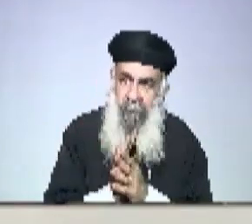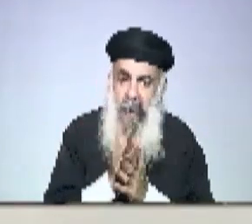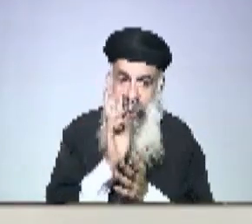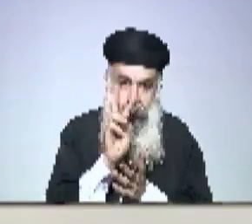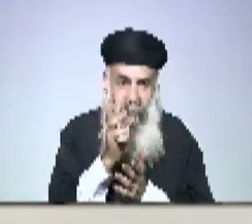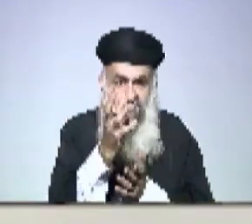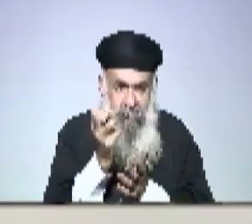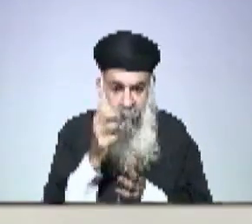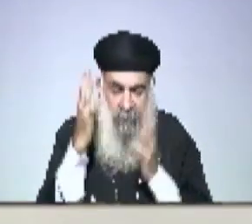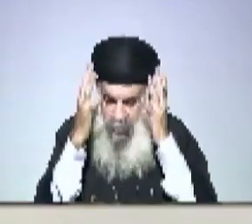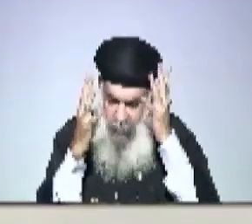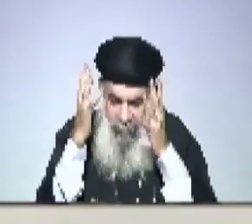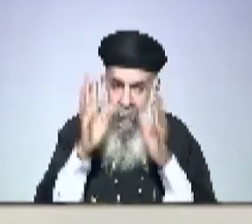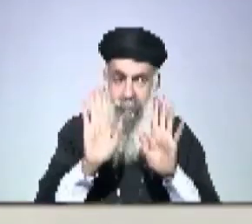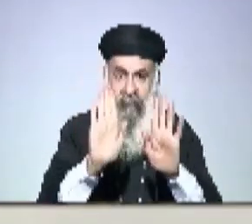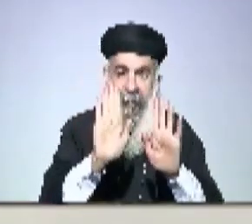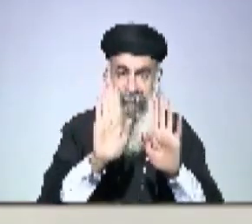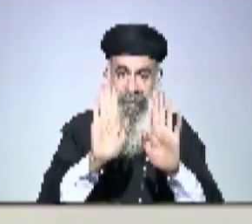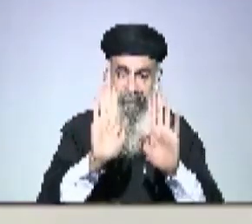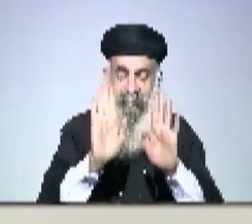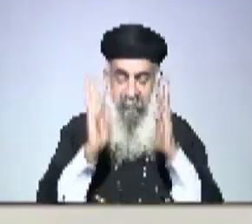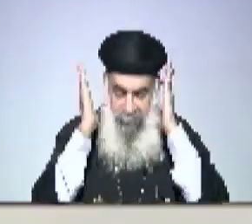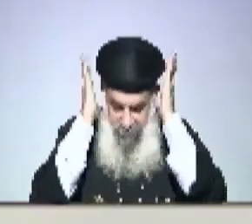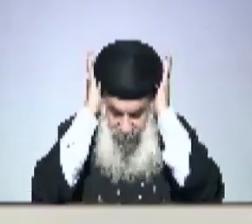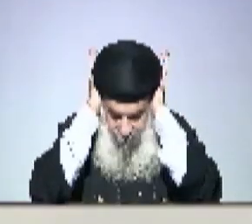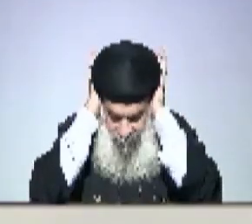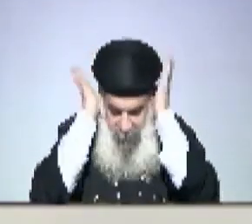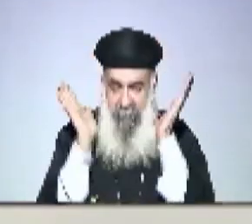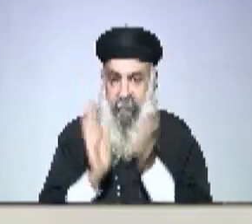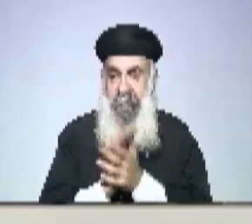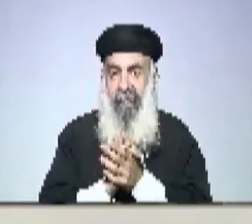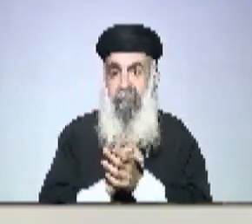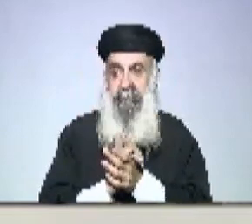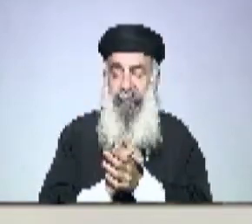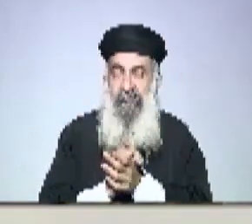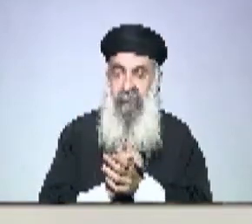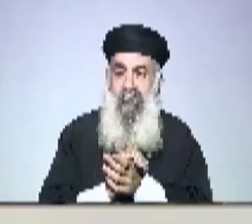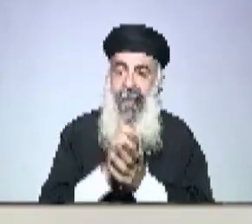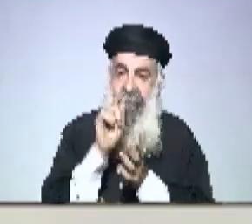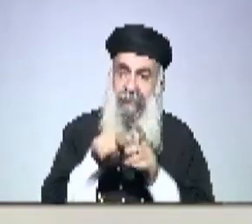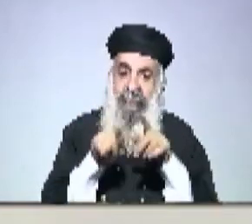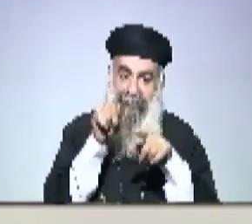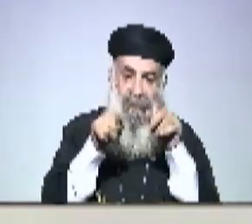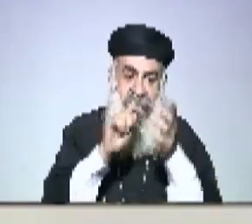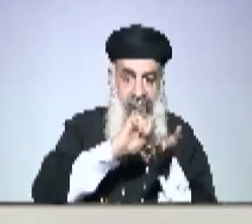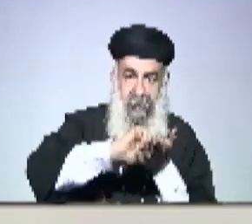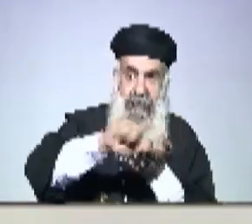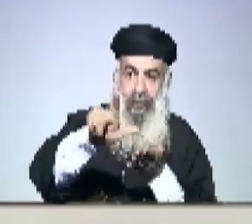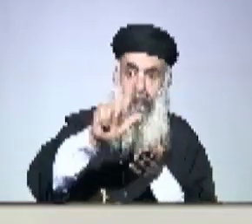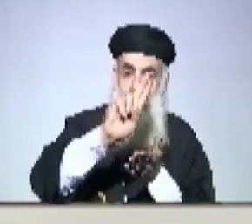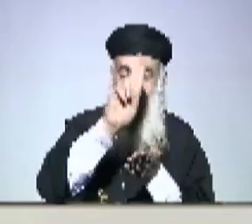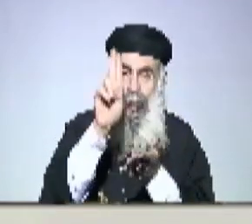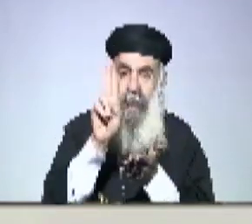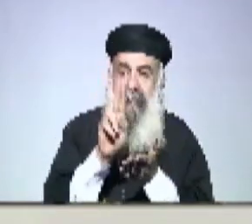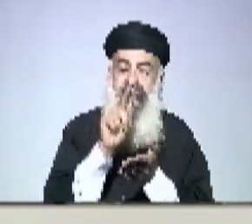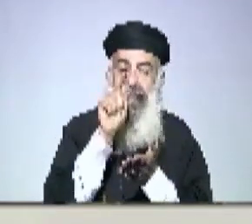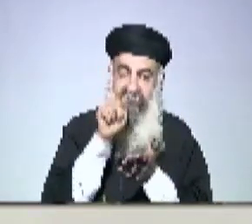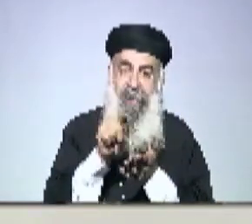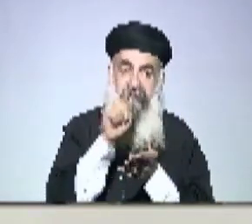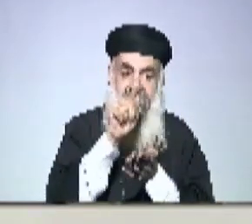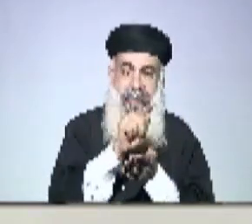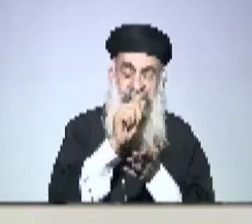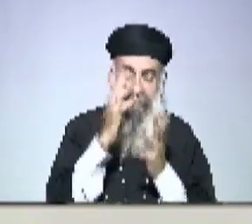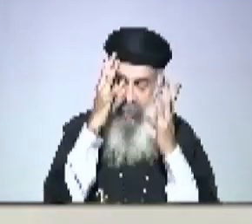تلاقي حد بيشكك اقفل ودانك وكويس ان في حد بعت السؤال ده لانه معناها ان